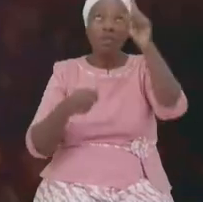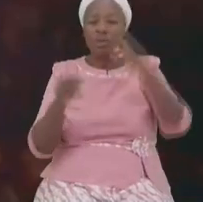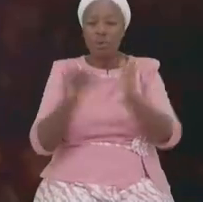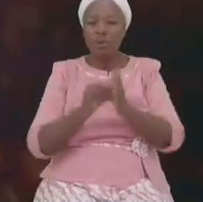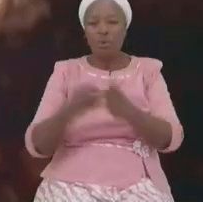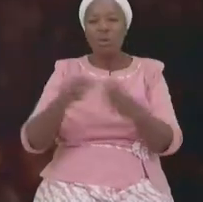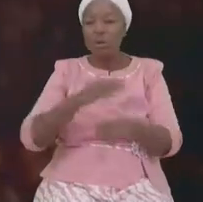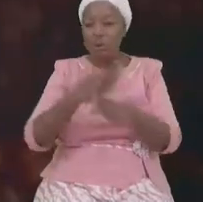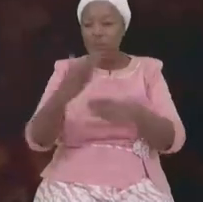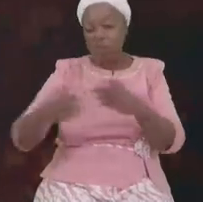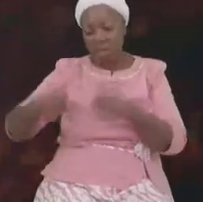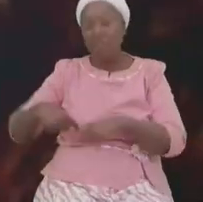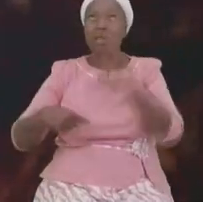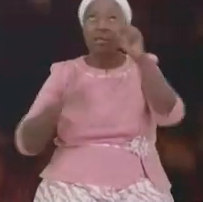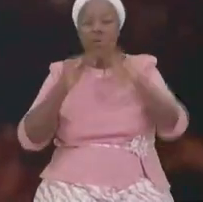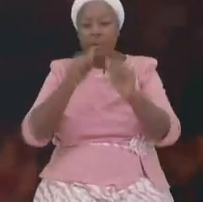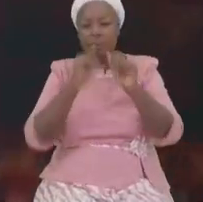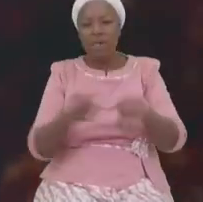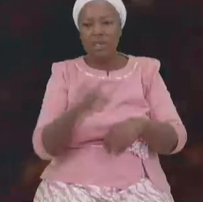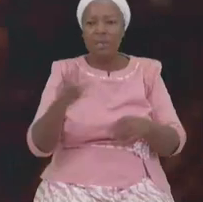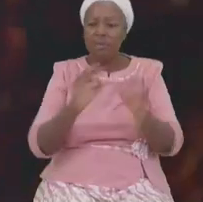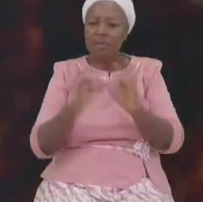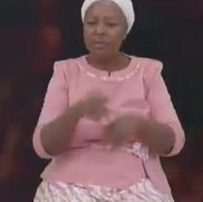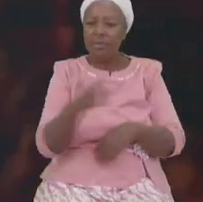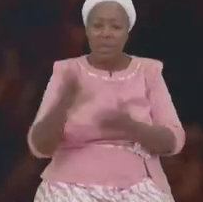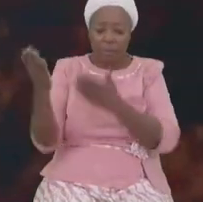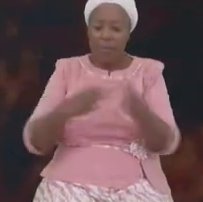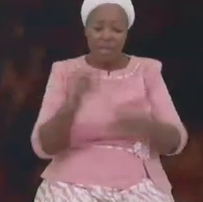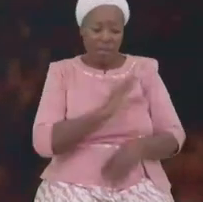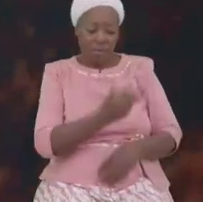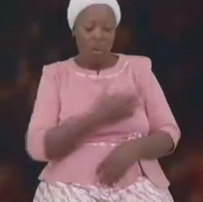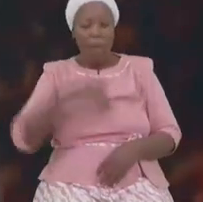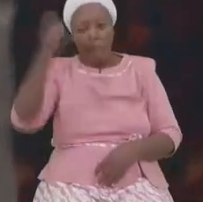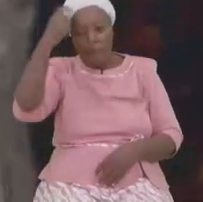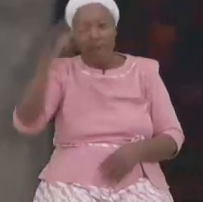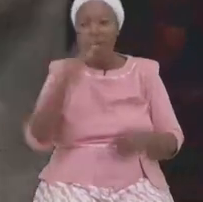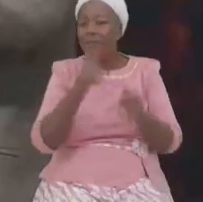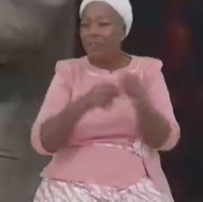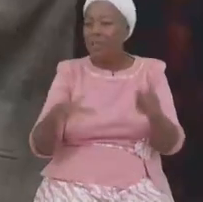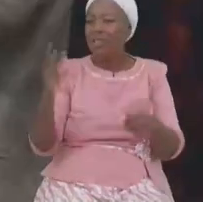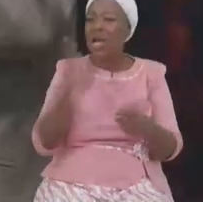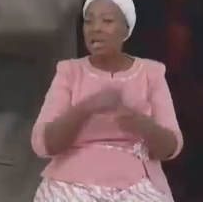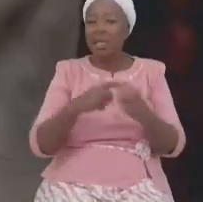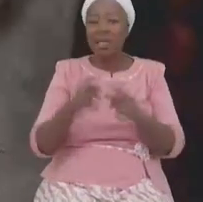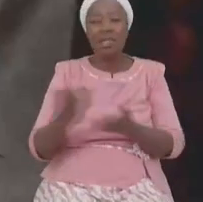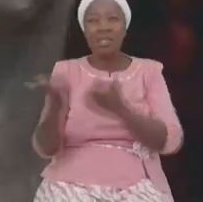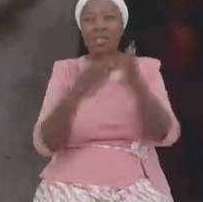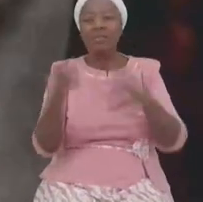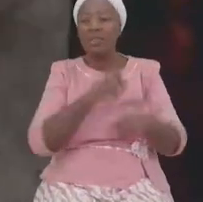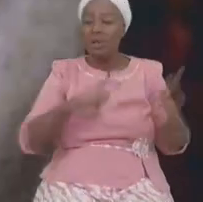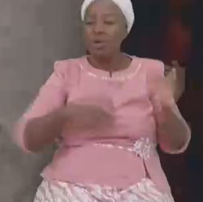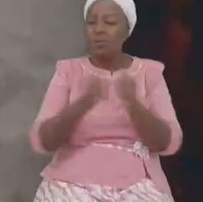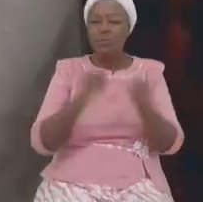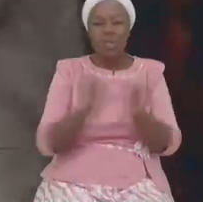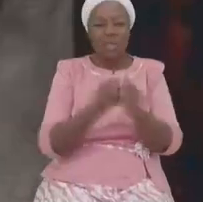bénira. S'ils amènent leur âme, leur esprit, tout ce qu'ils ont, et s'ils servent Dieu sans